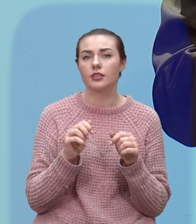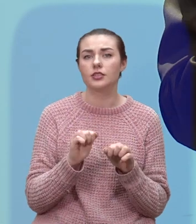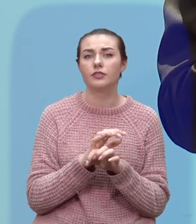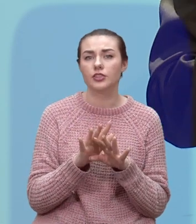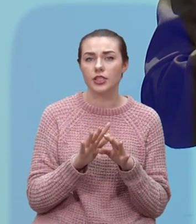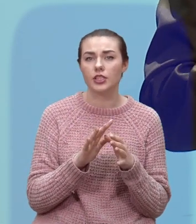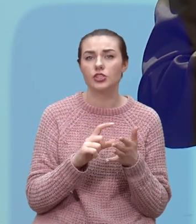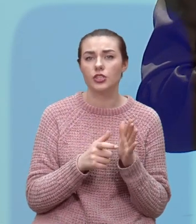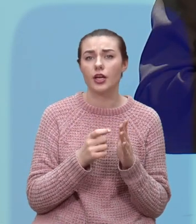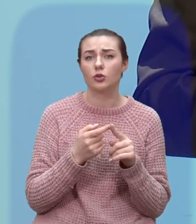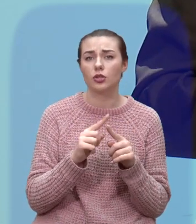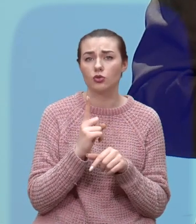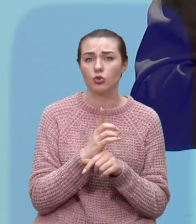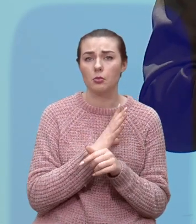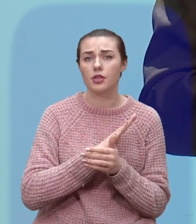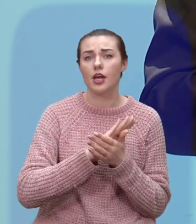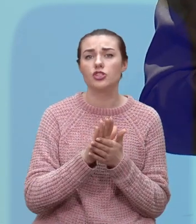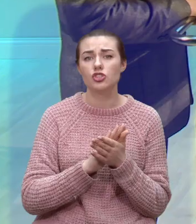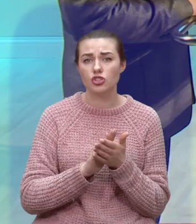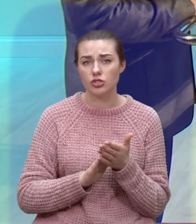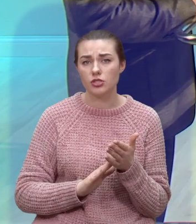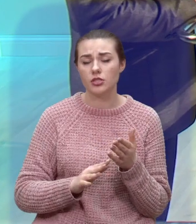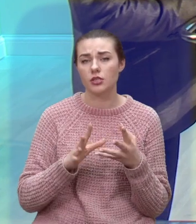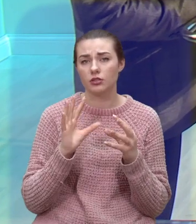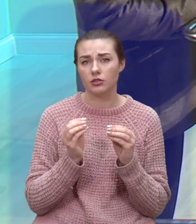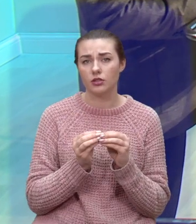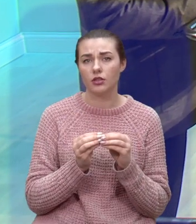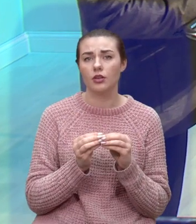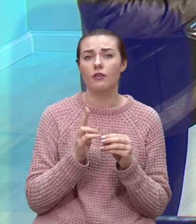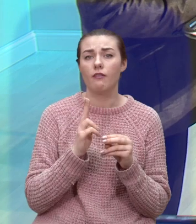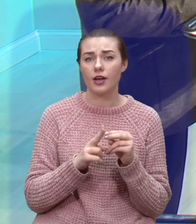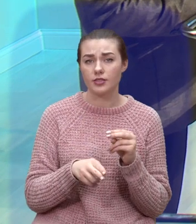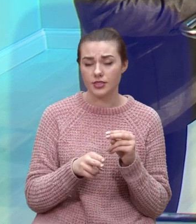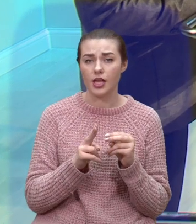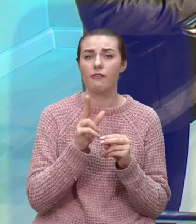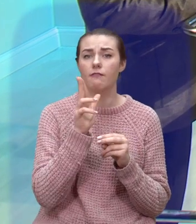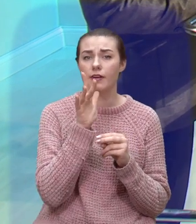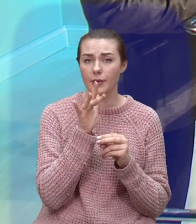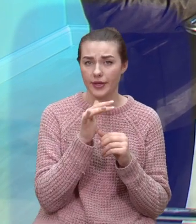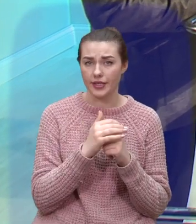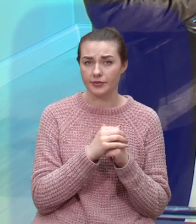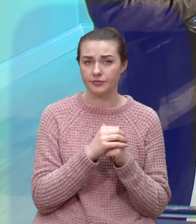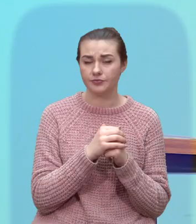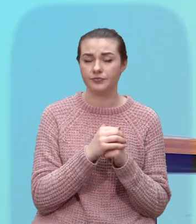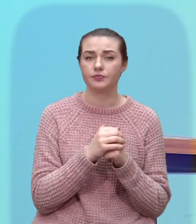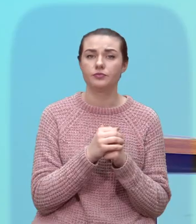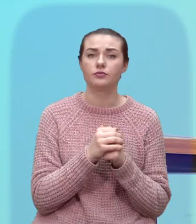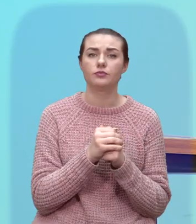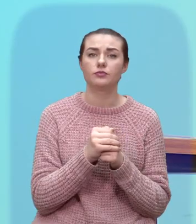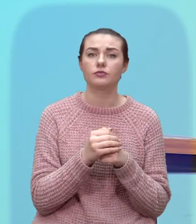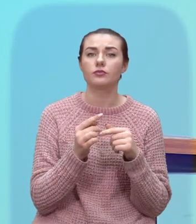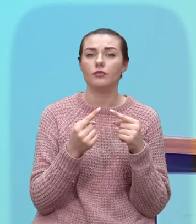святилище которое должно быть очищено в конце определенного опять же символического времени